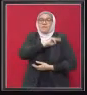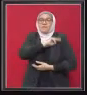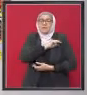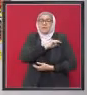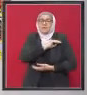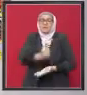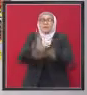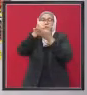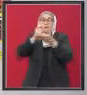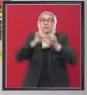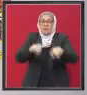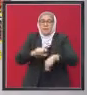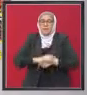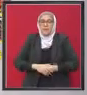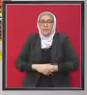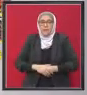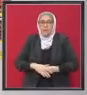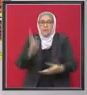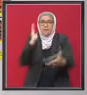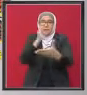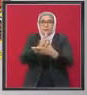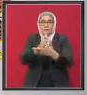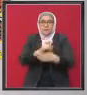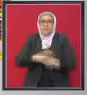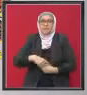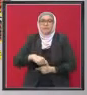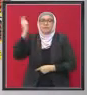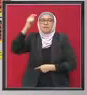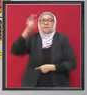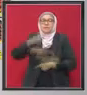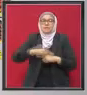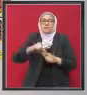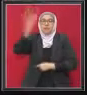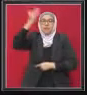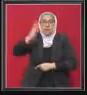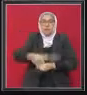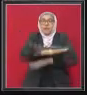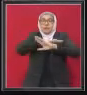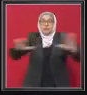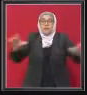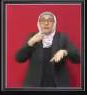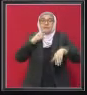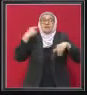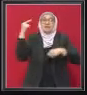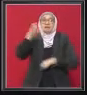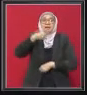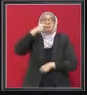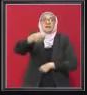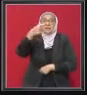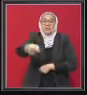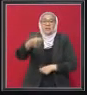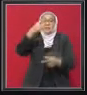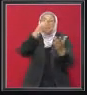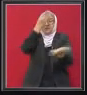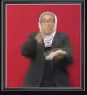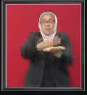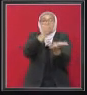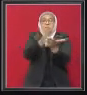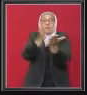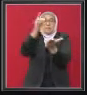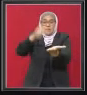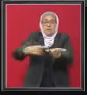Menteri tolong maka, jawab. Tuan Speaker, jangan dakwa bajet ini adalah hasil